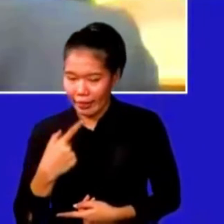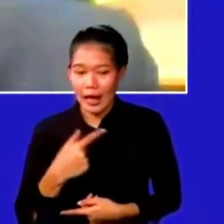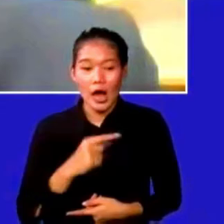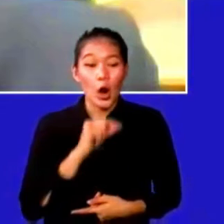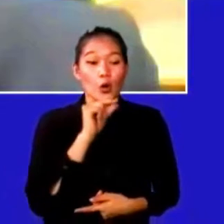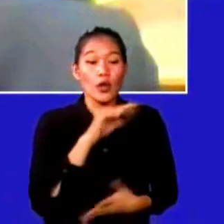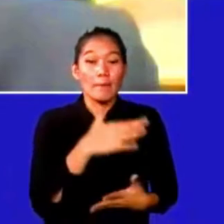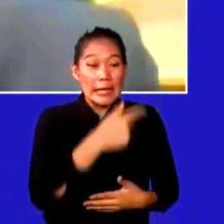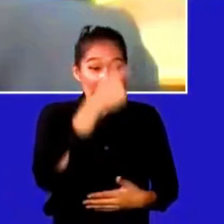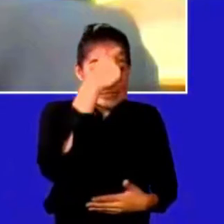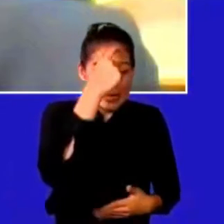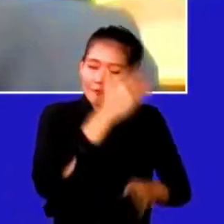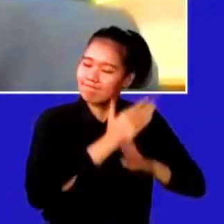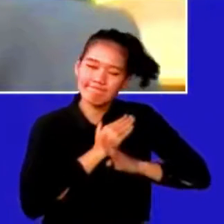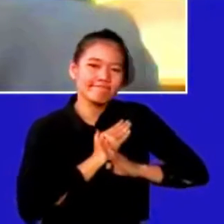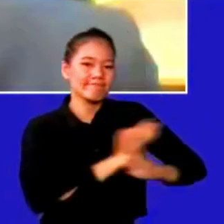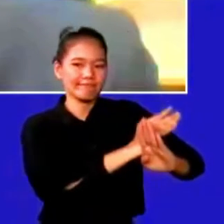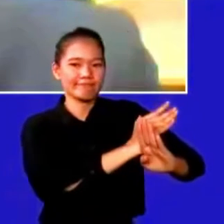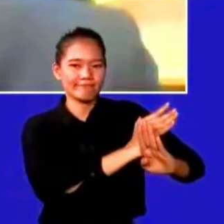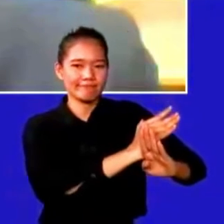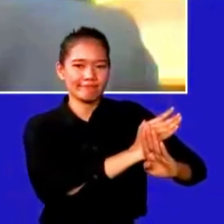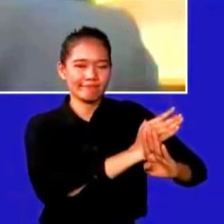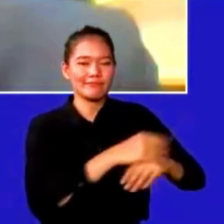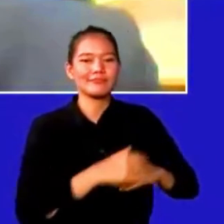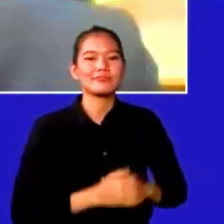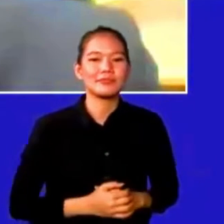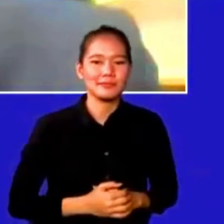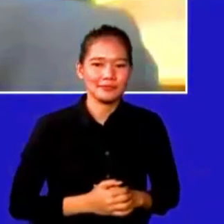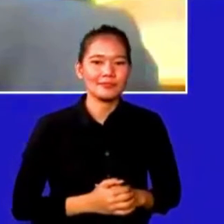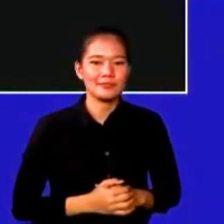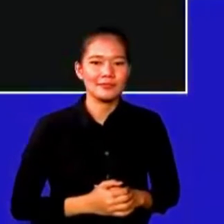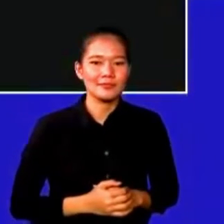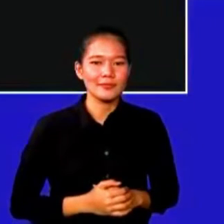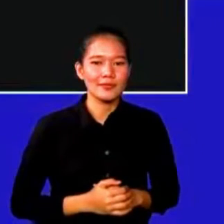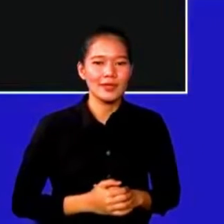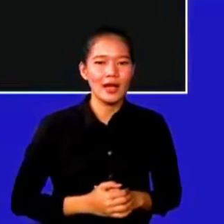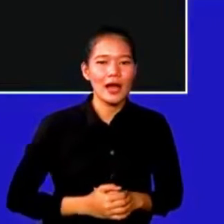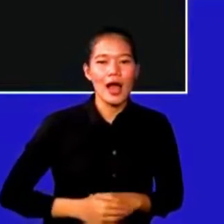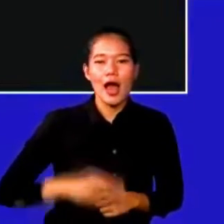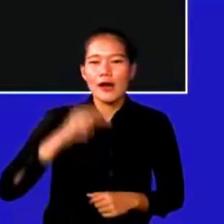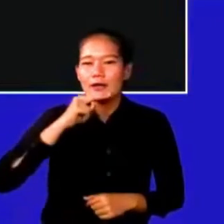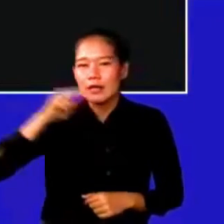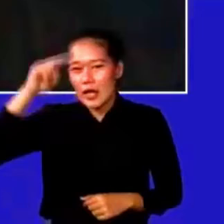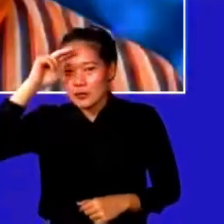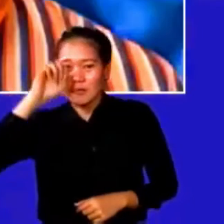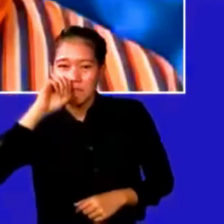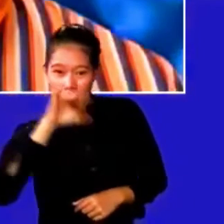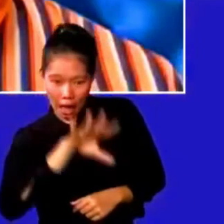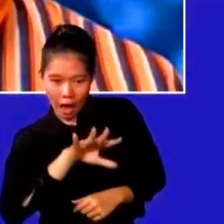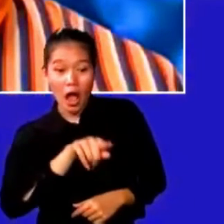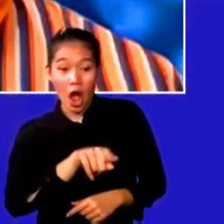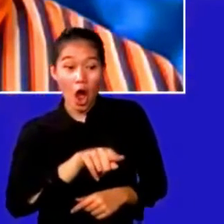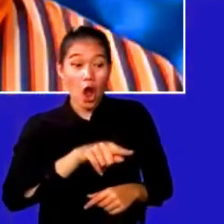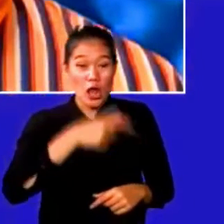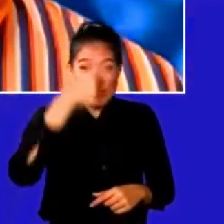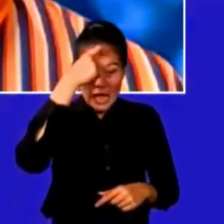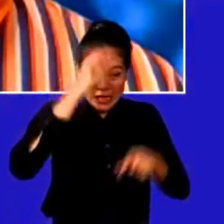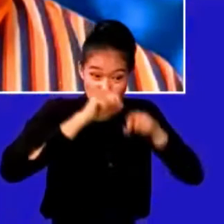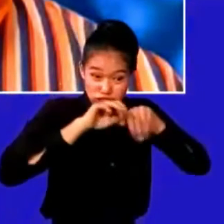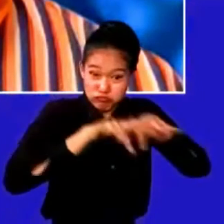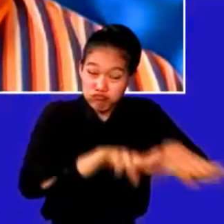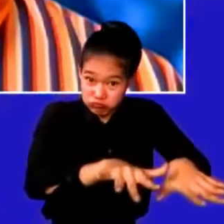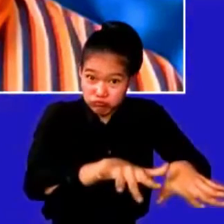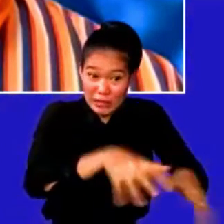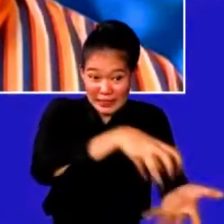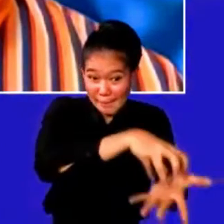terjadinya penyakit ketika terjadi wabah Beat Hai makan oleh Baginda rasulillah ketika ada wabak di suatu